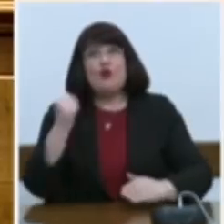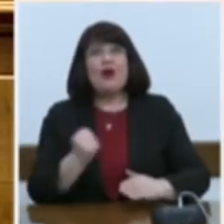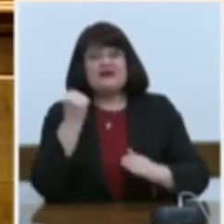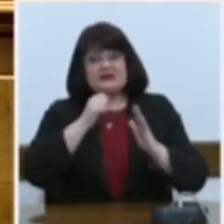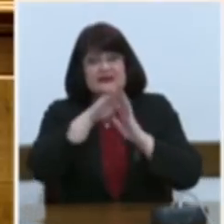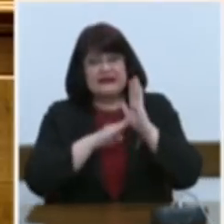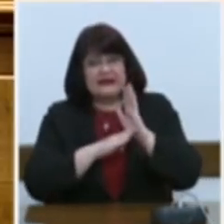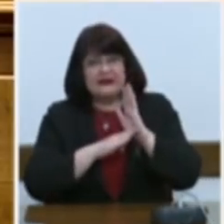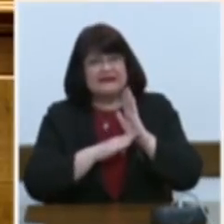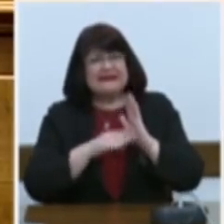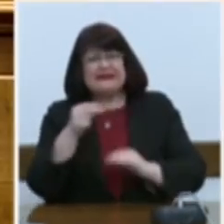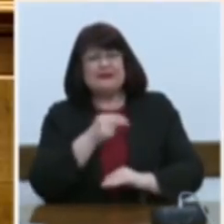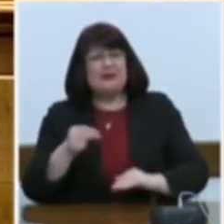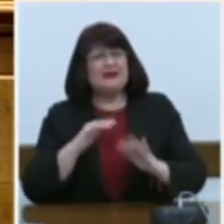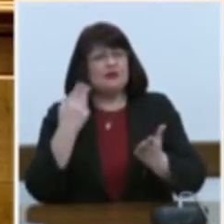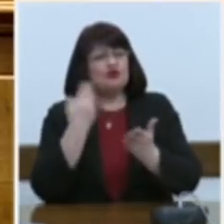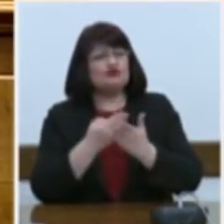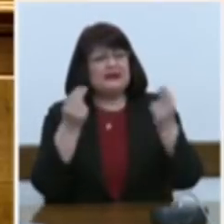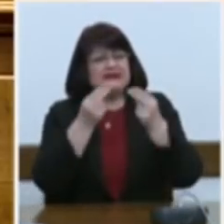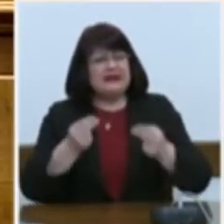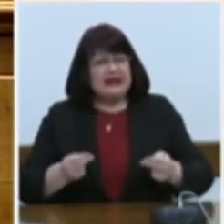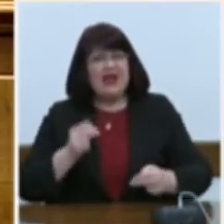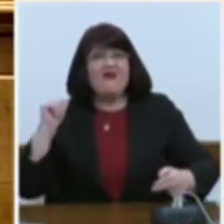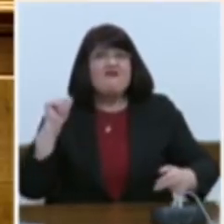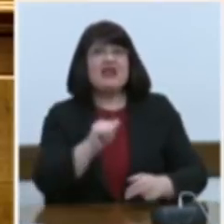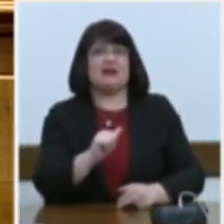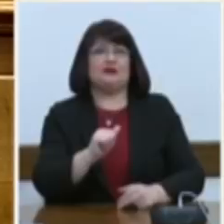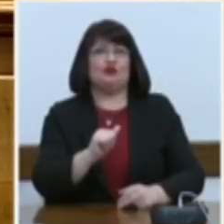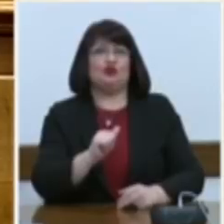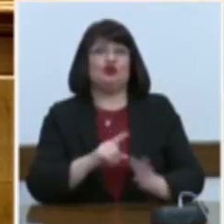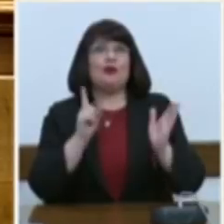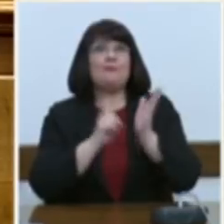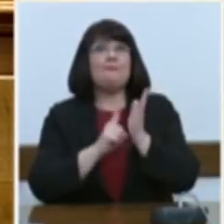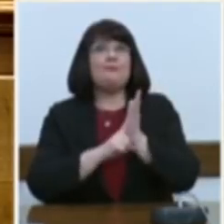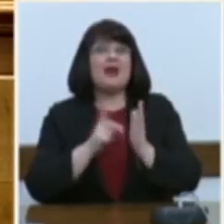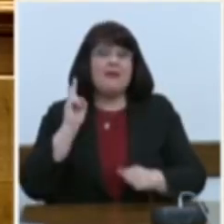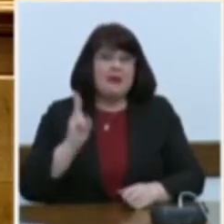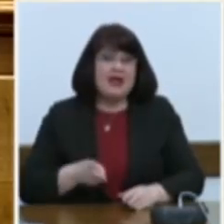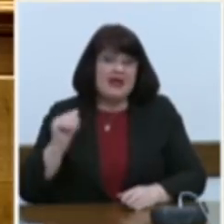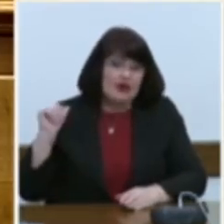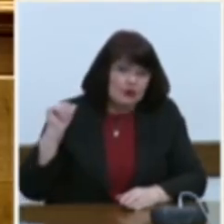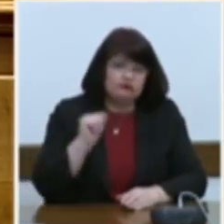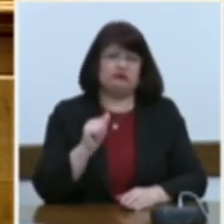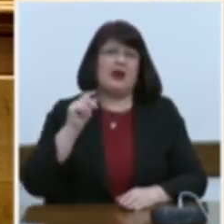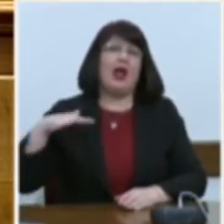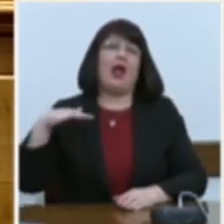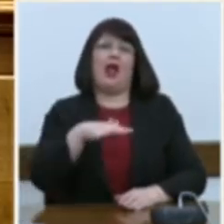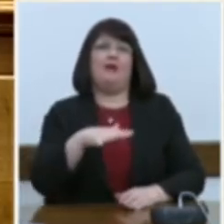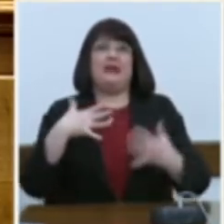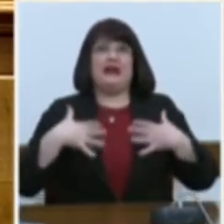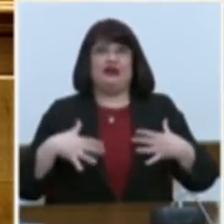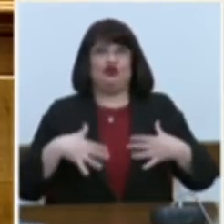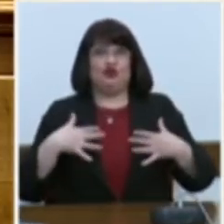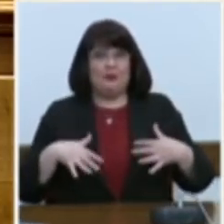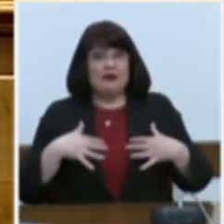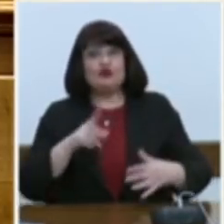του εγκλήματος, καθώς πλέον απαιτεί απειλή σοβαρού και άμεσου κινδύνου ζωής και σωματικής ακεραιότητας